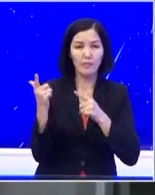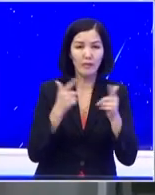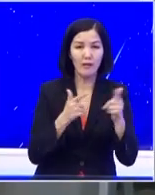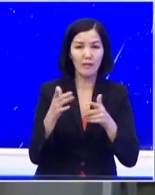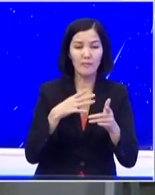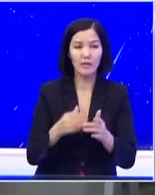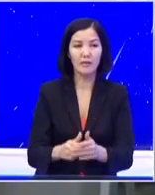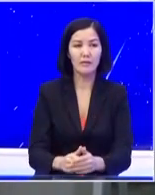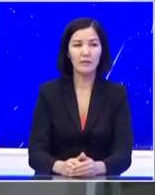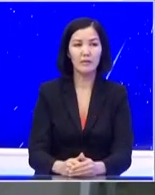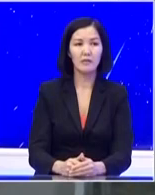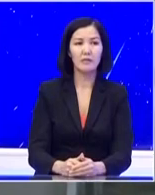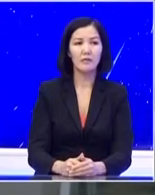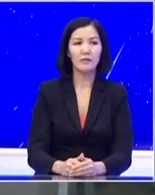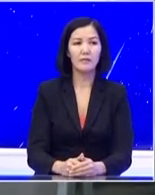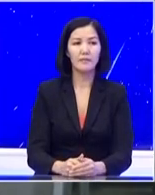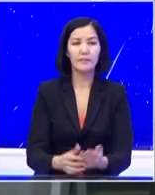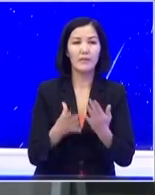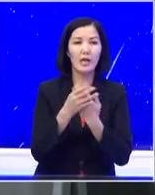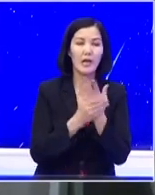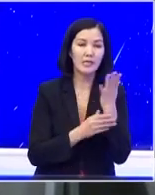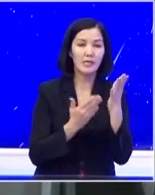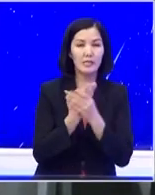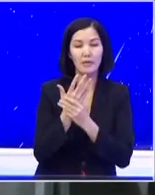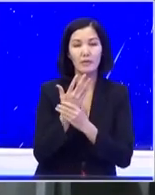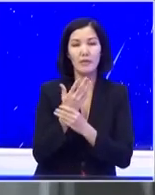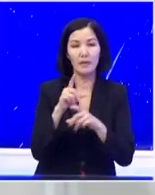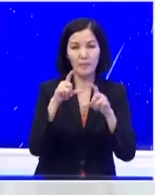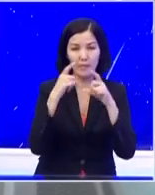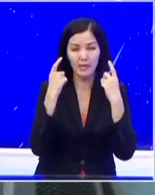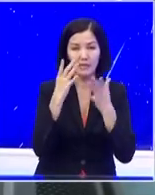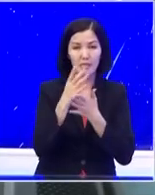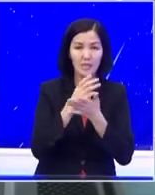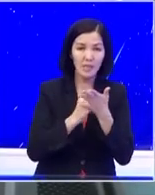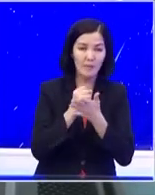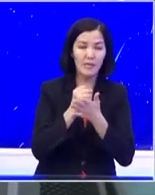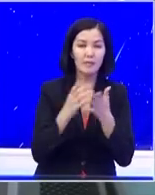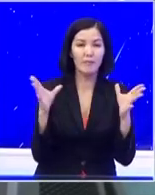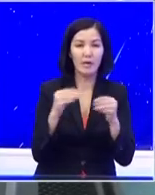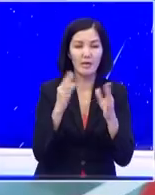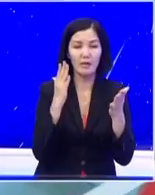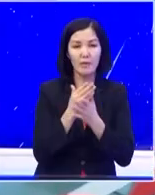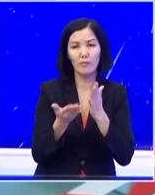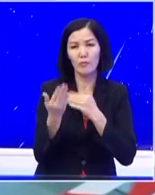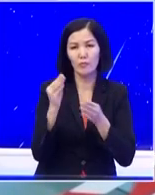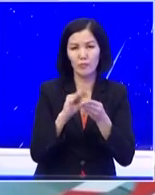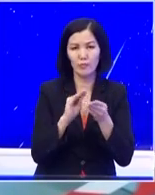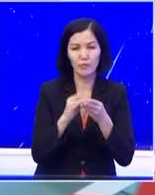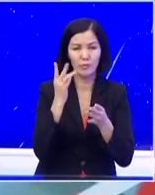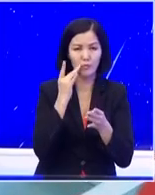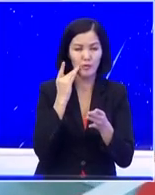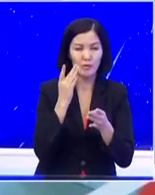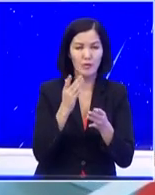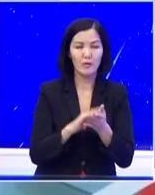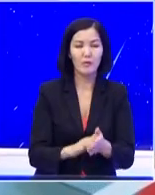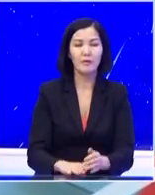Антисептик, перчатка, маска запасная. Билетім бас, бұрынғыдай. Маскы мен антисептик